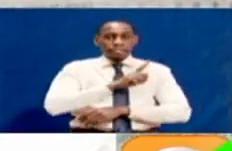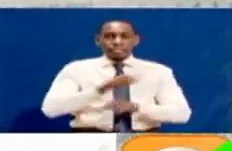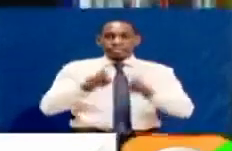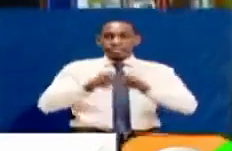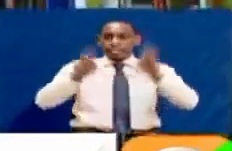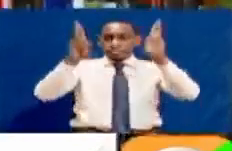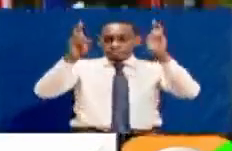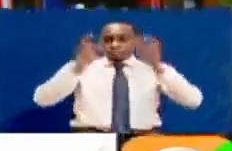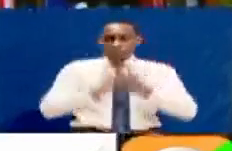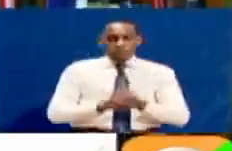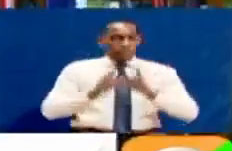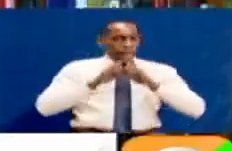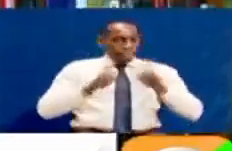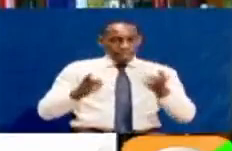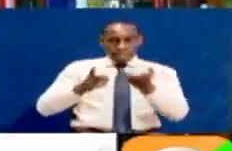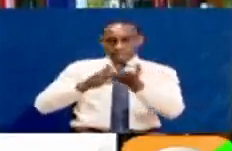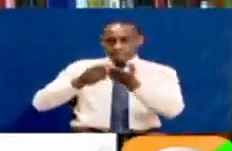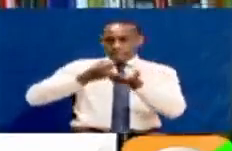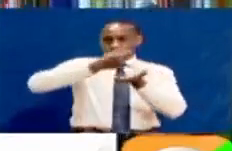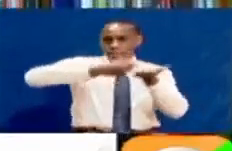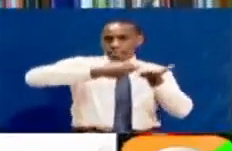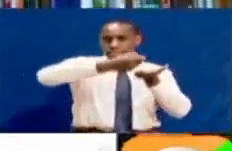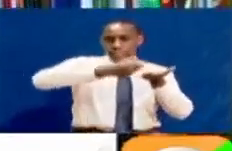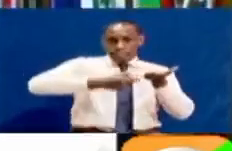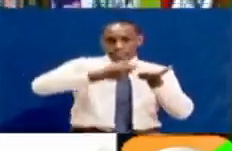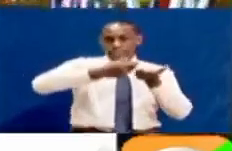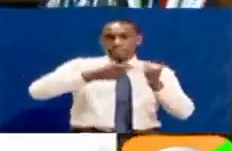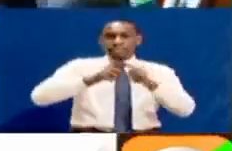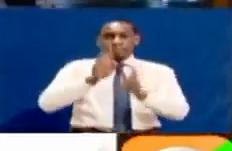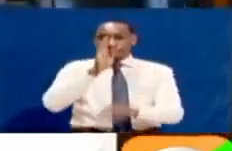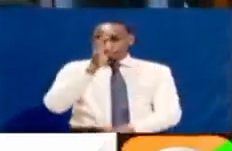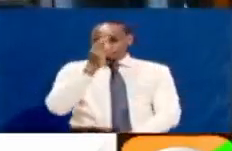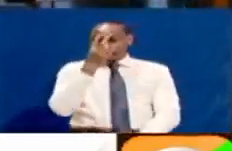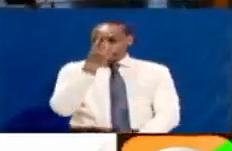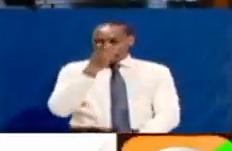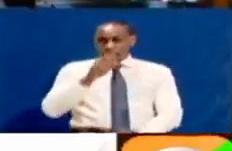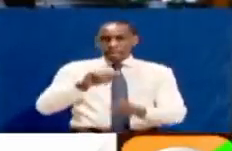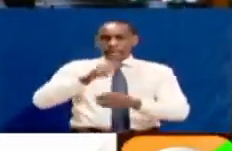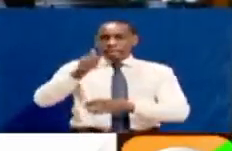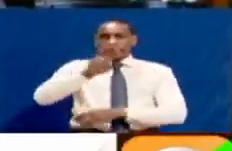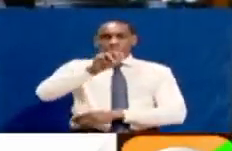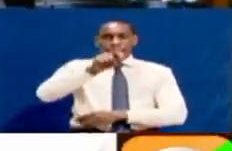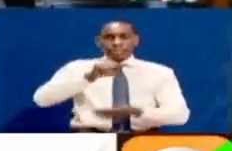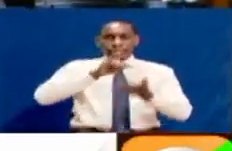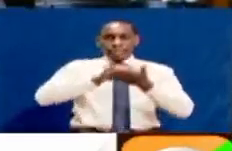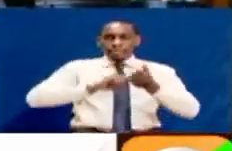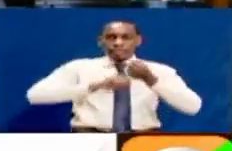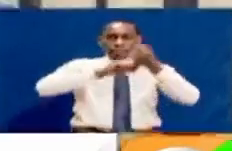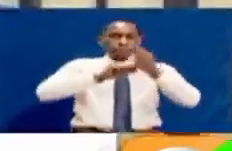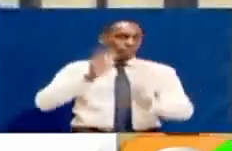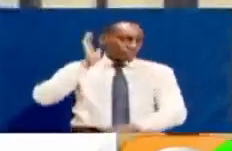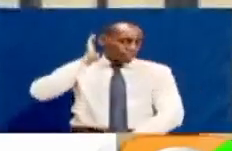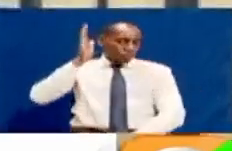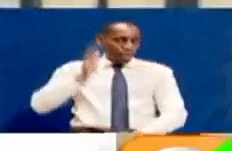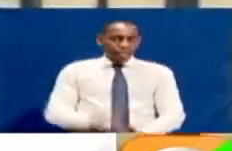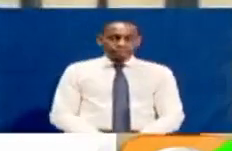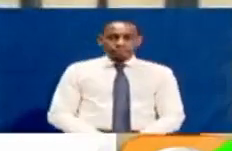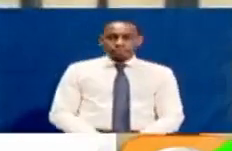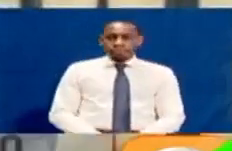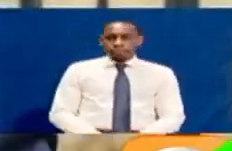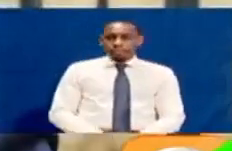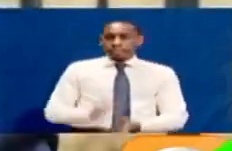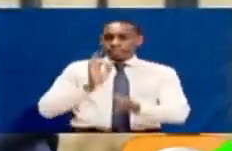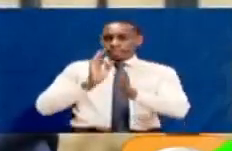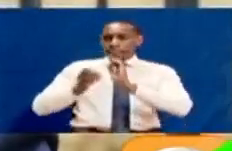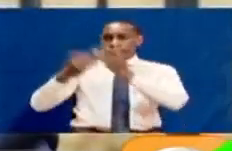hoja hiyo. Lakini idadi ya sahihi hizo zimetiliwa shaka na wabunge wanaomuunga mkono Aden Duale. We have